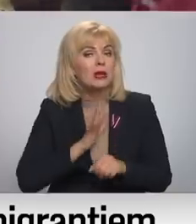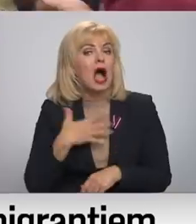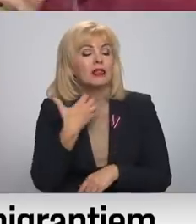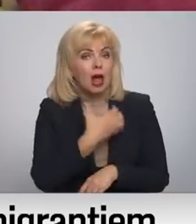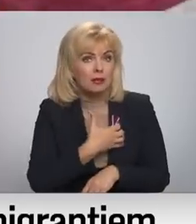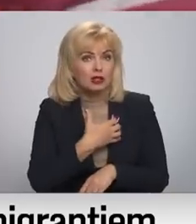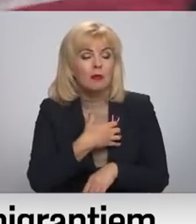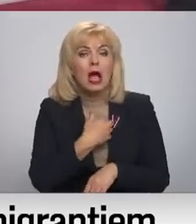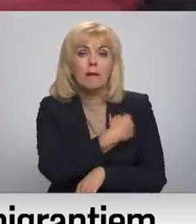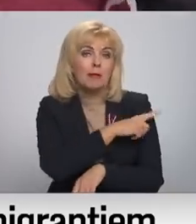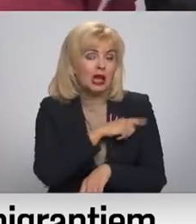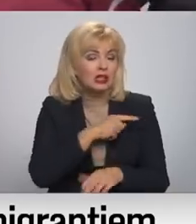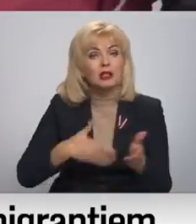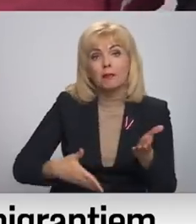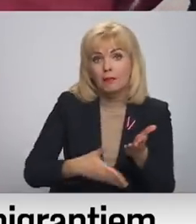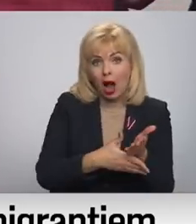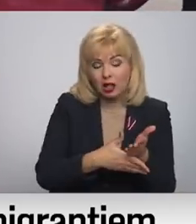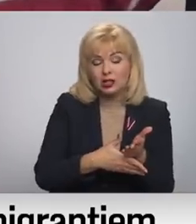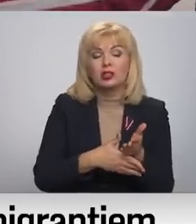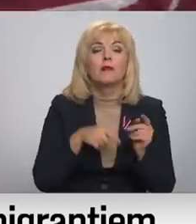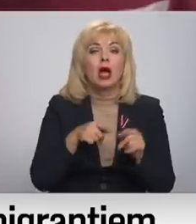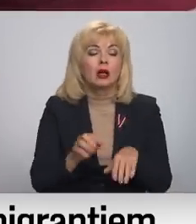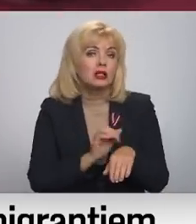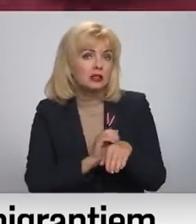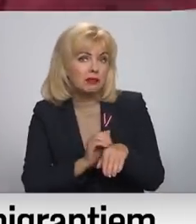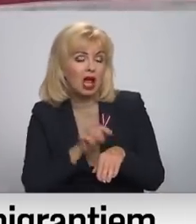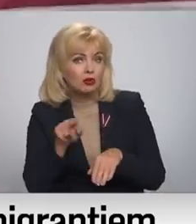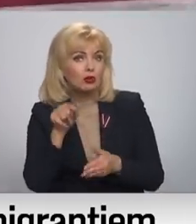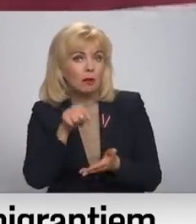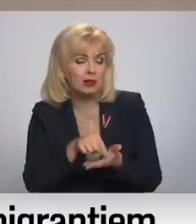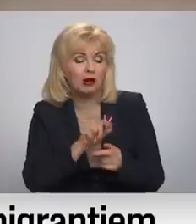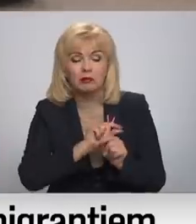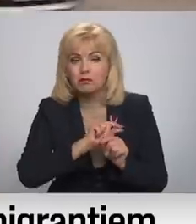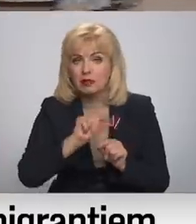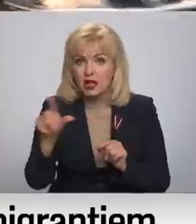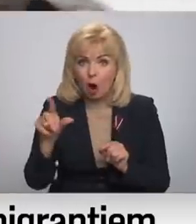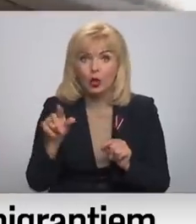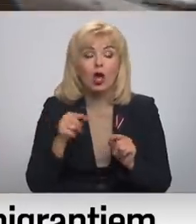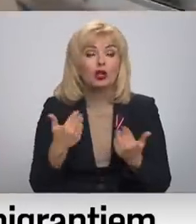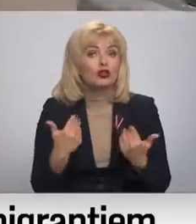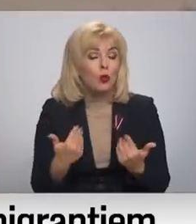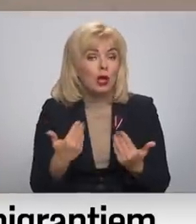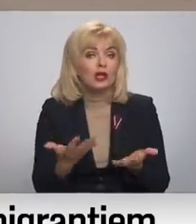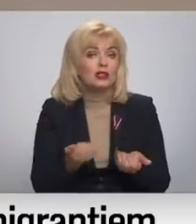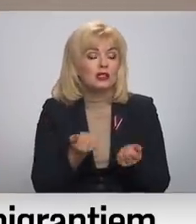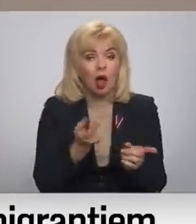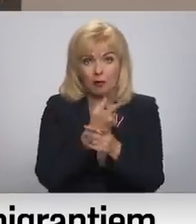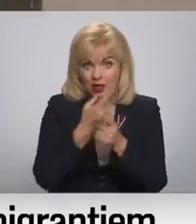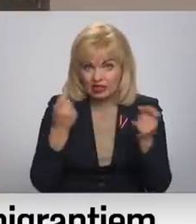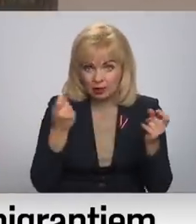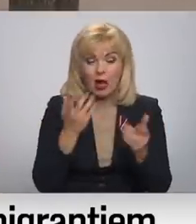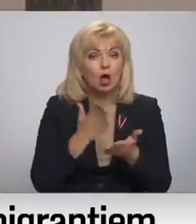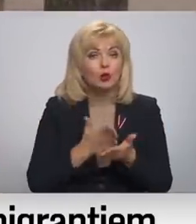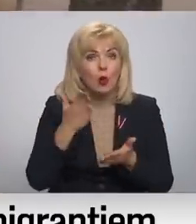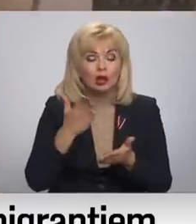nepieciešama medicīniskā palīdzība. Līdz ar to spriedze tajā punktā pieaug un šodien mēs saņemam ziņas par to, ka ir